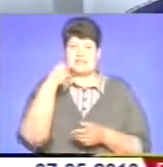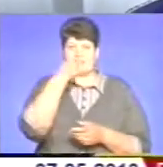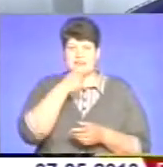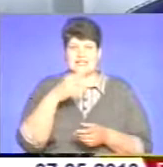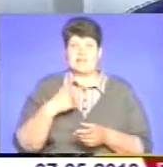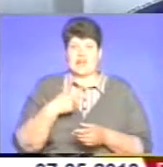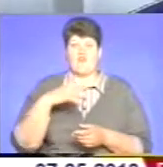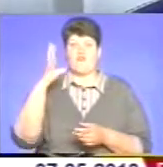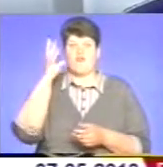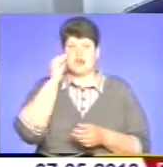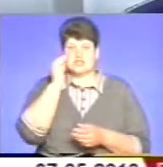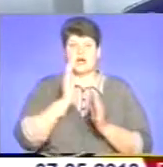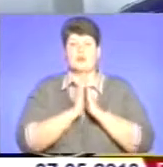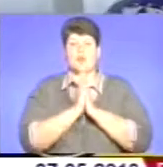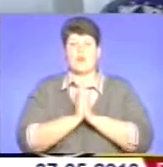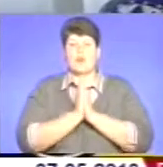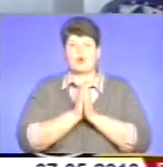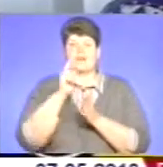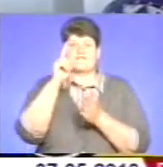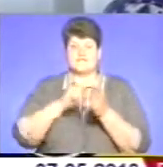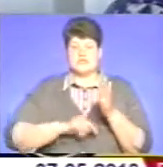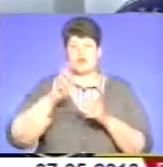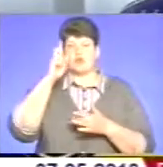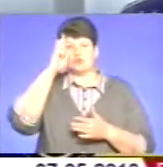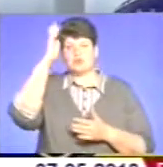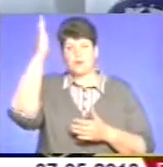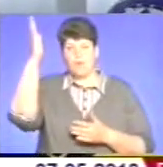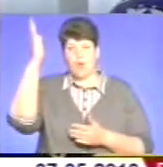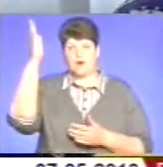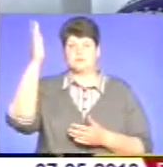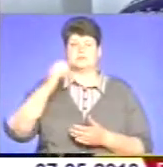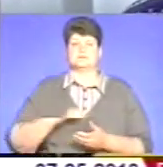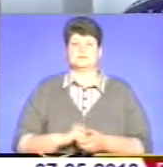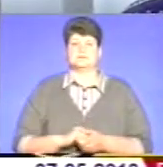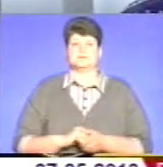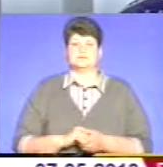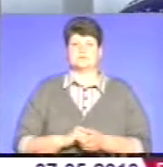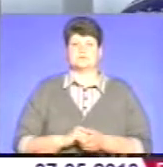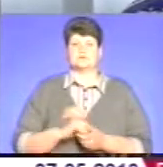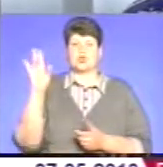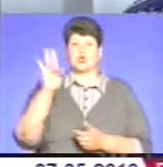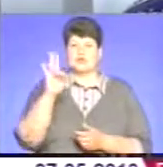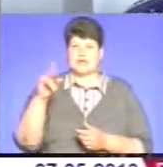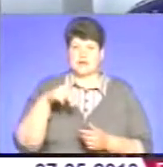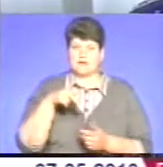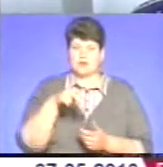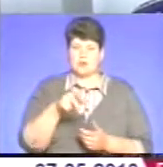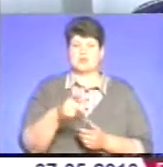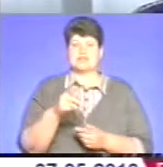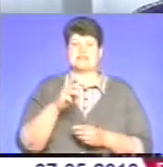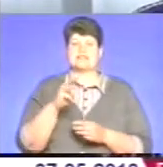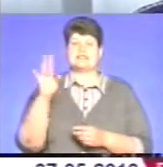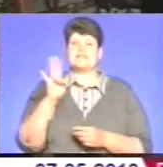вважаю, молюся, віру в Господа Бога, до церкви ходжу, священник до